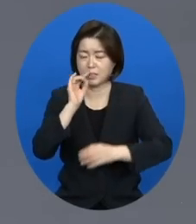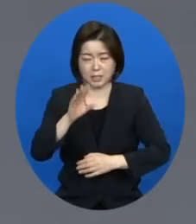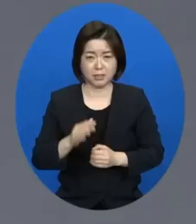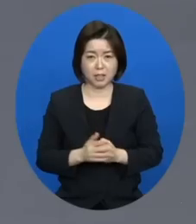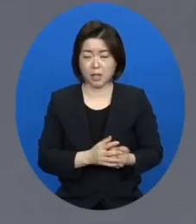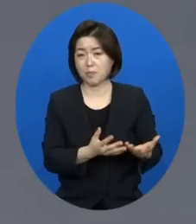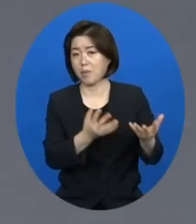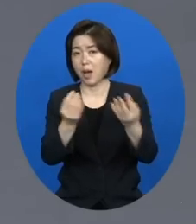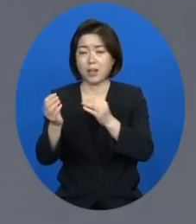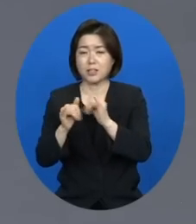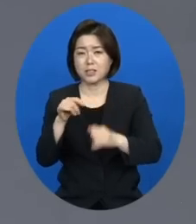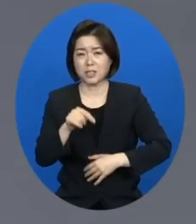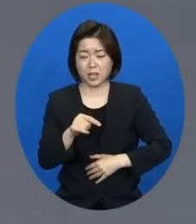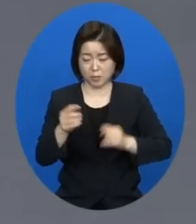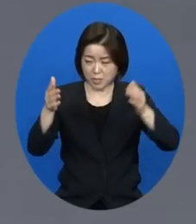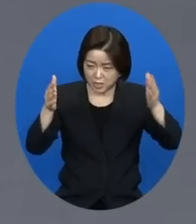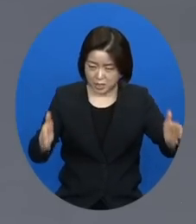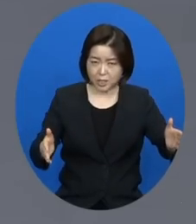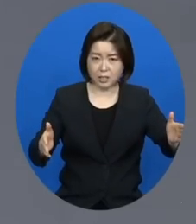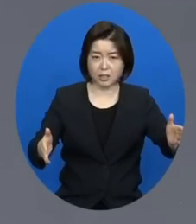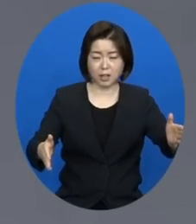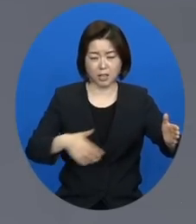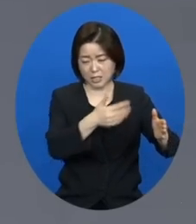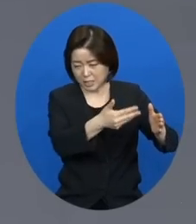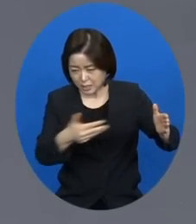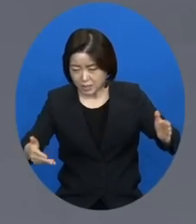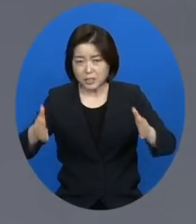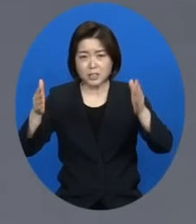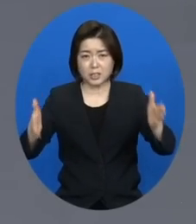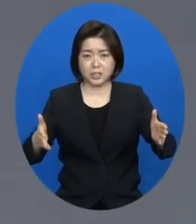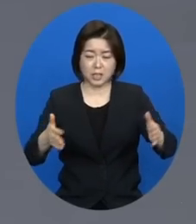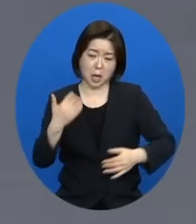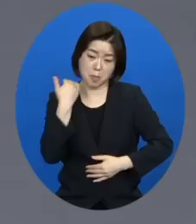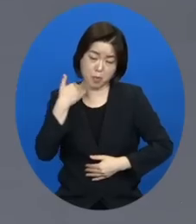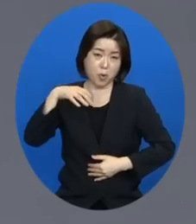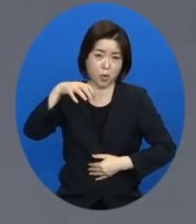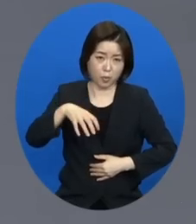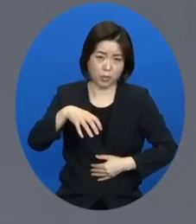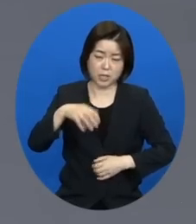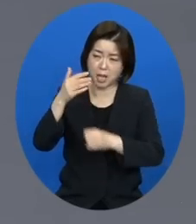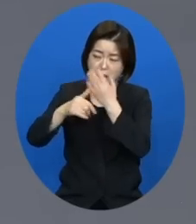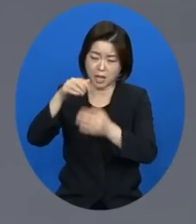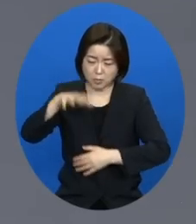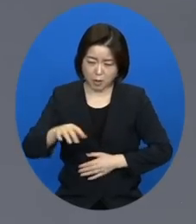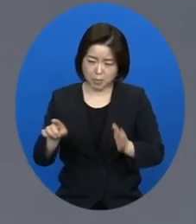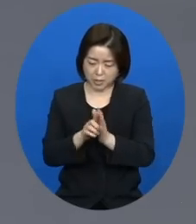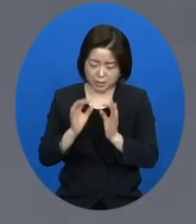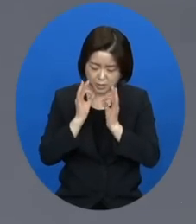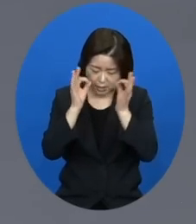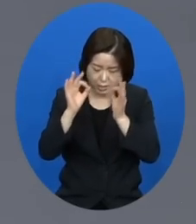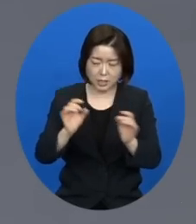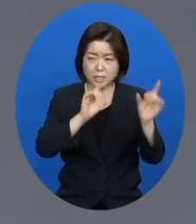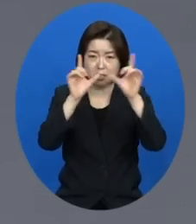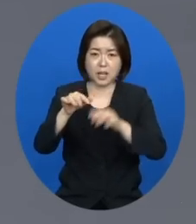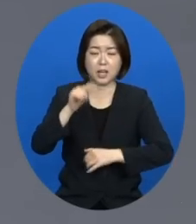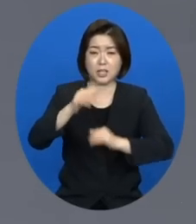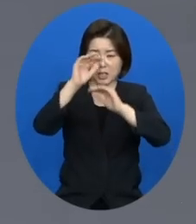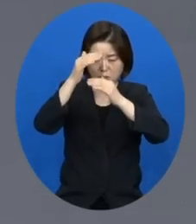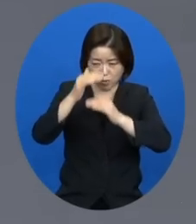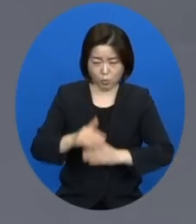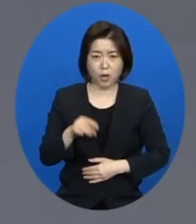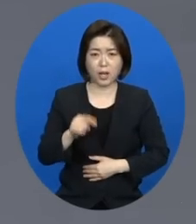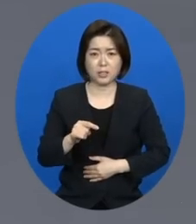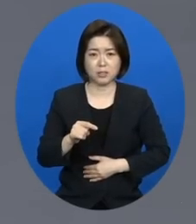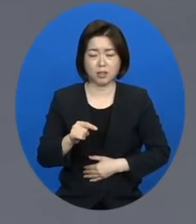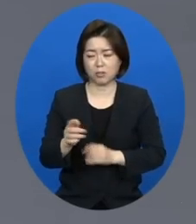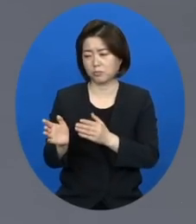사람들이 이 기간, 이 훈련 기간 보이지 않는 곳에서 하나님 앞에서 신실하게 살아내는 이 과정을